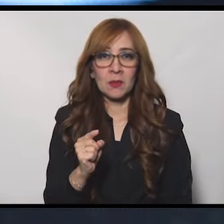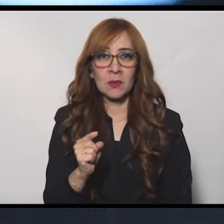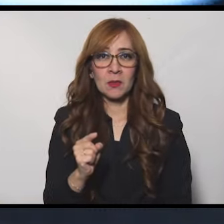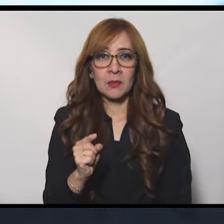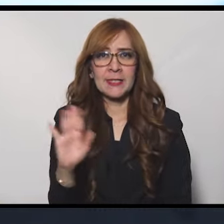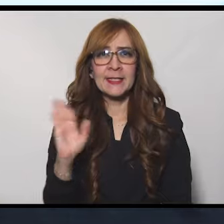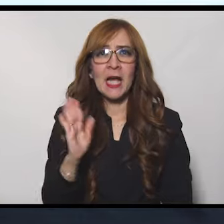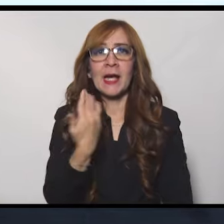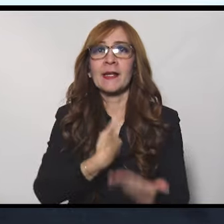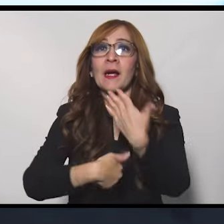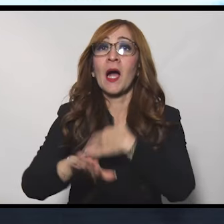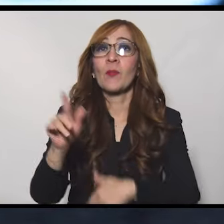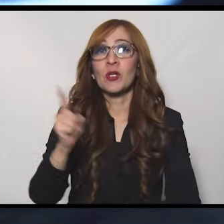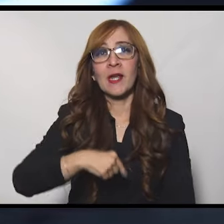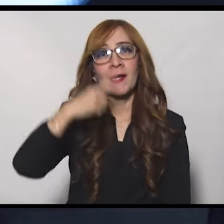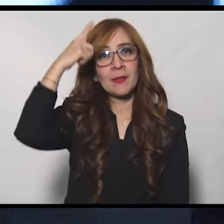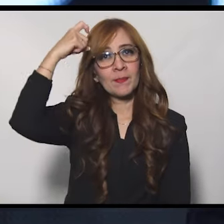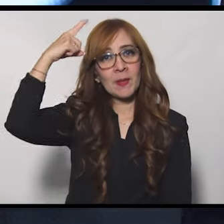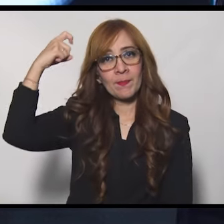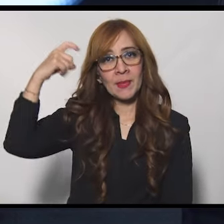don't run from your dream.